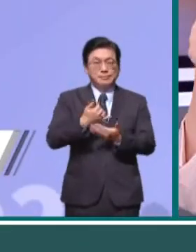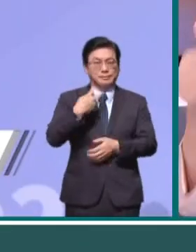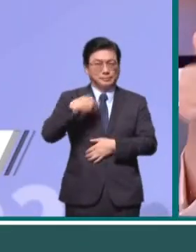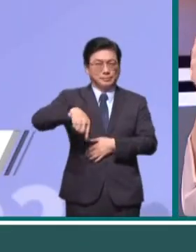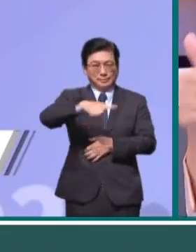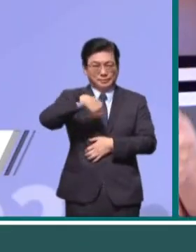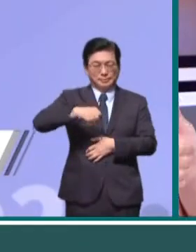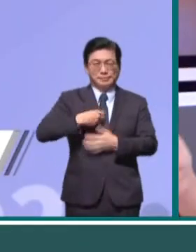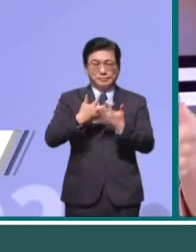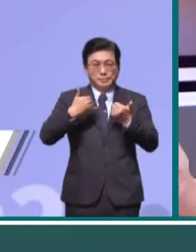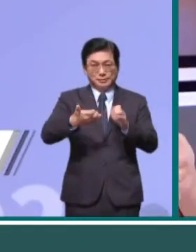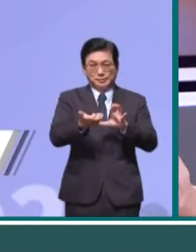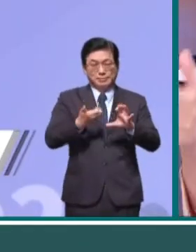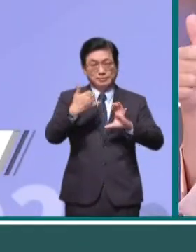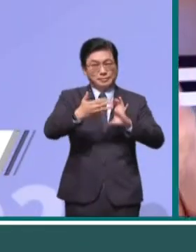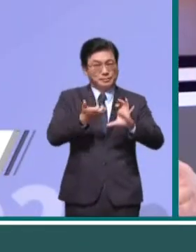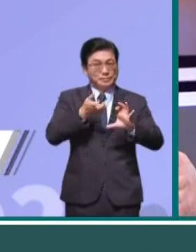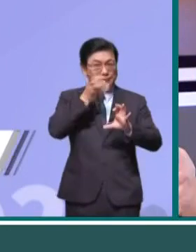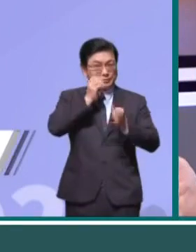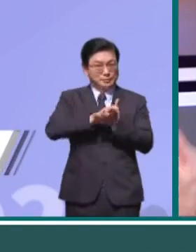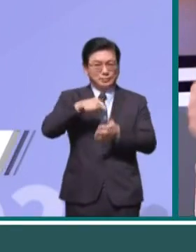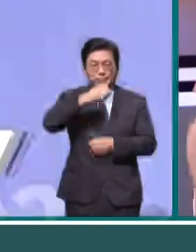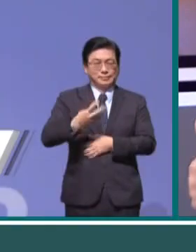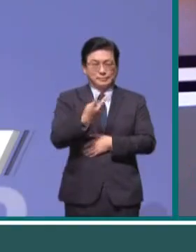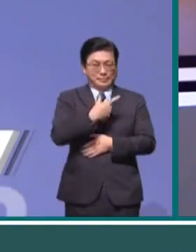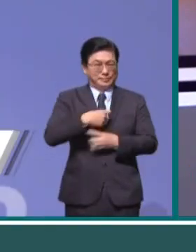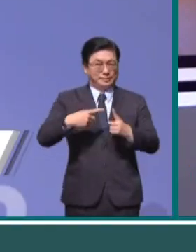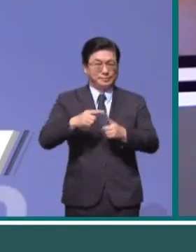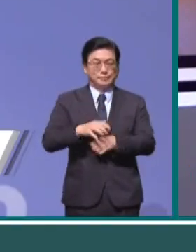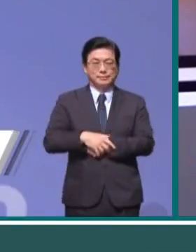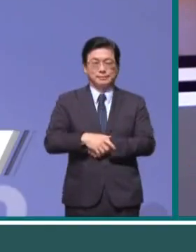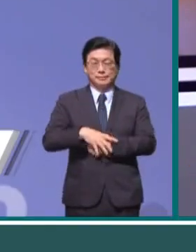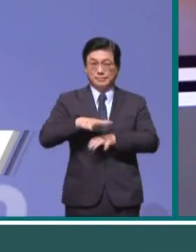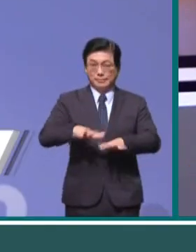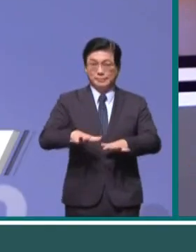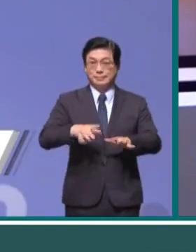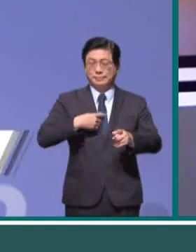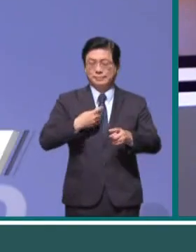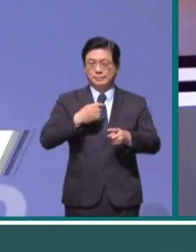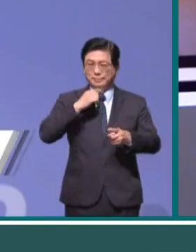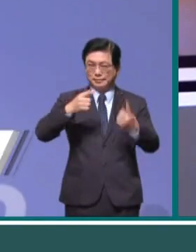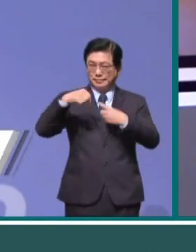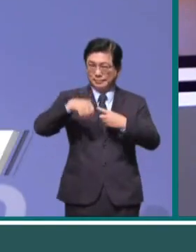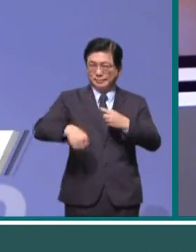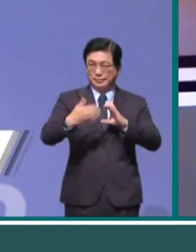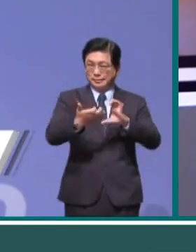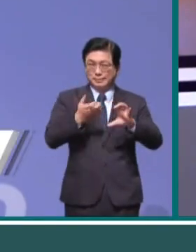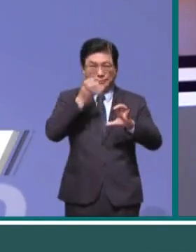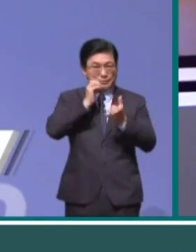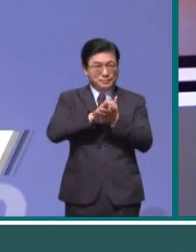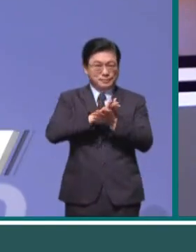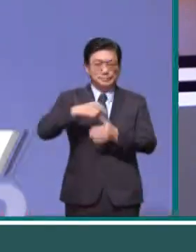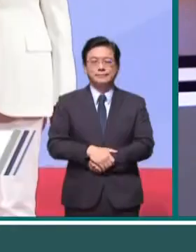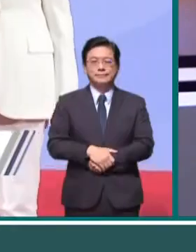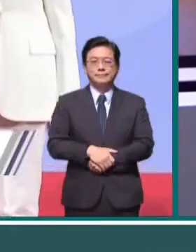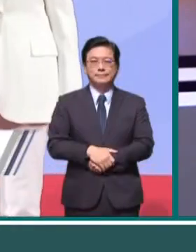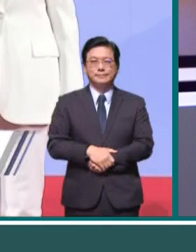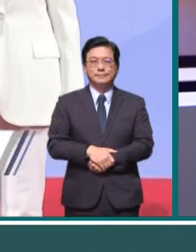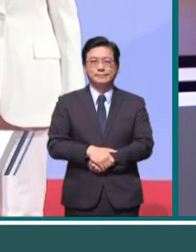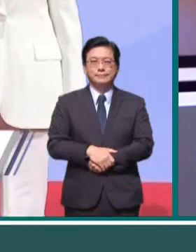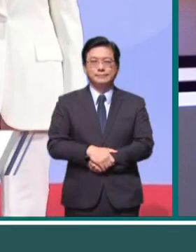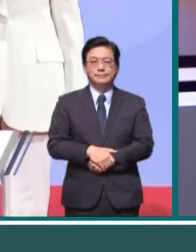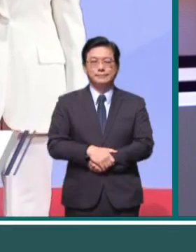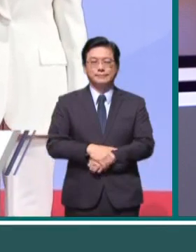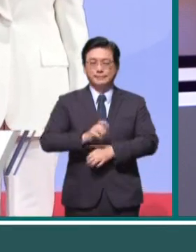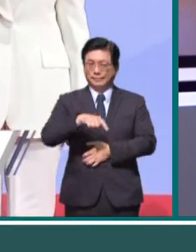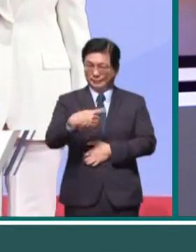验最能够带领台北市的黄珊珊一样执着在疫情要打击陈时中，但你打败了陈时